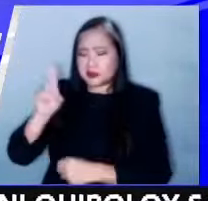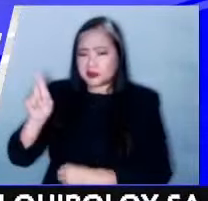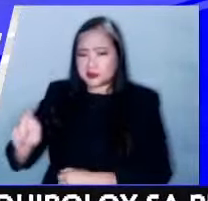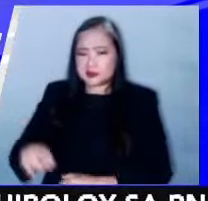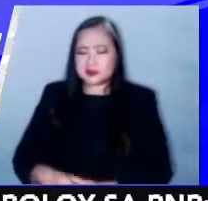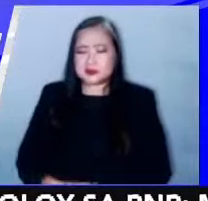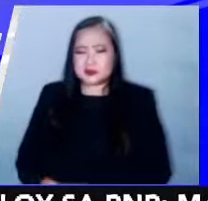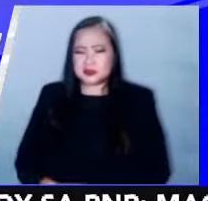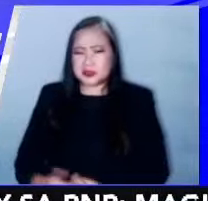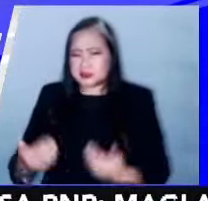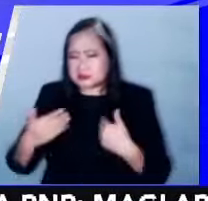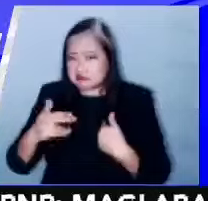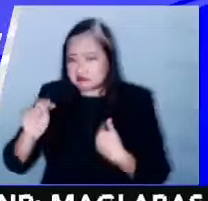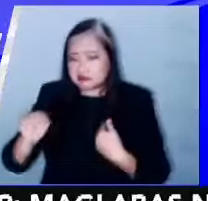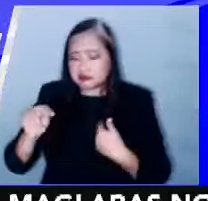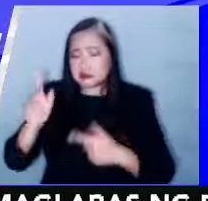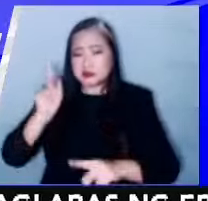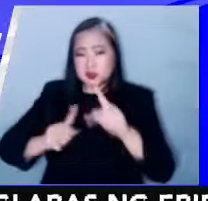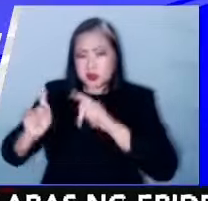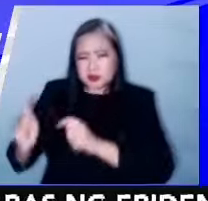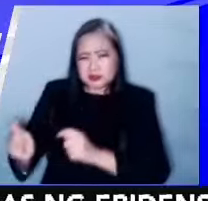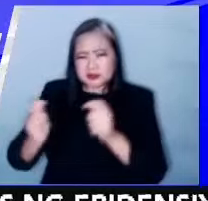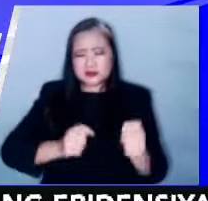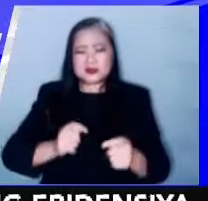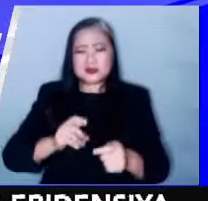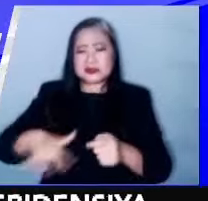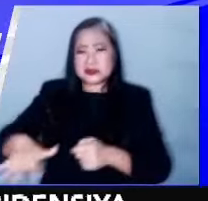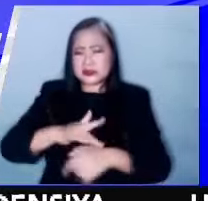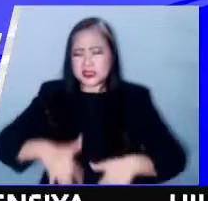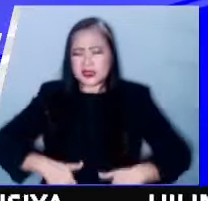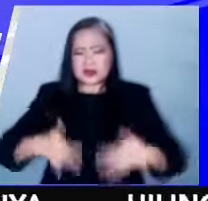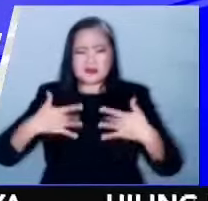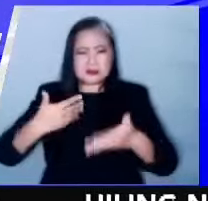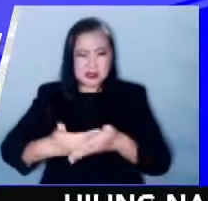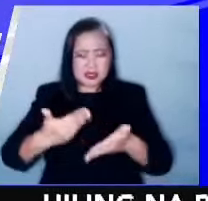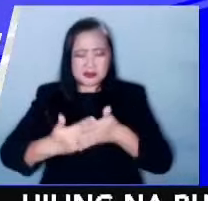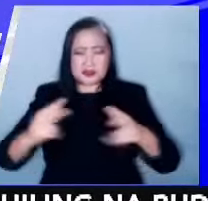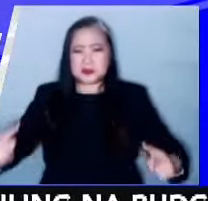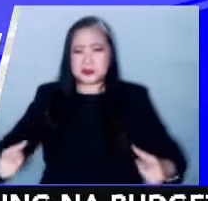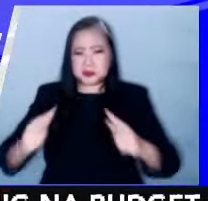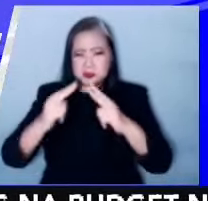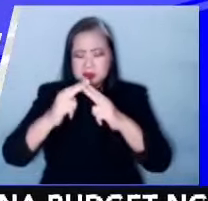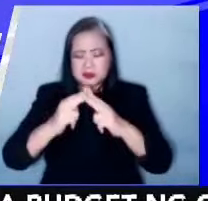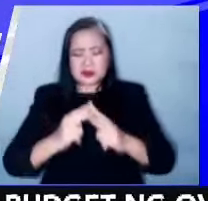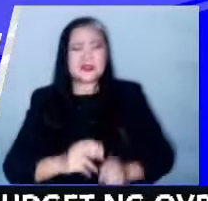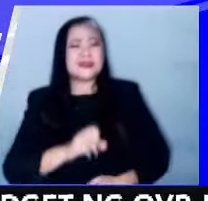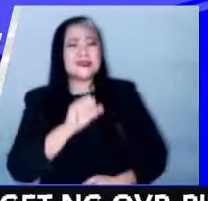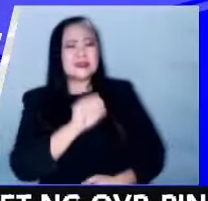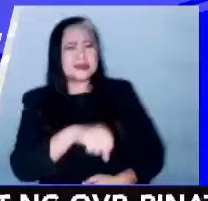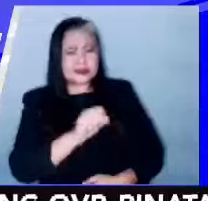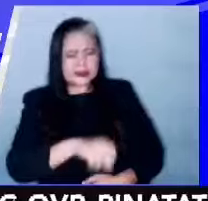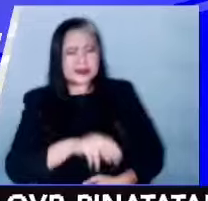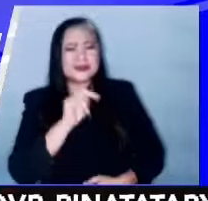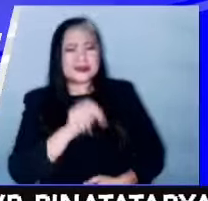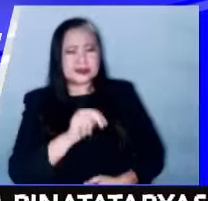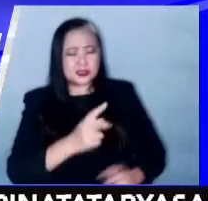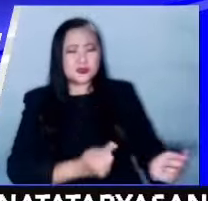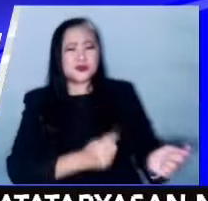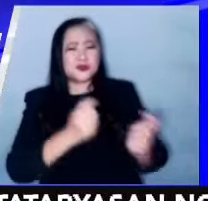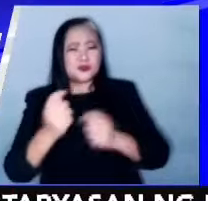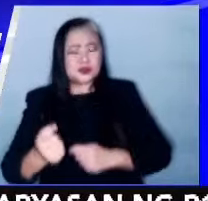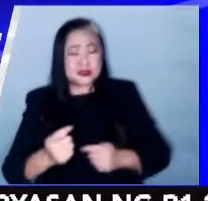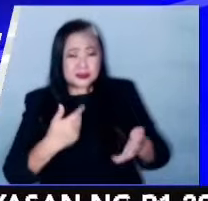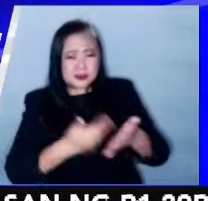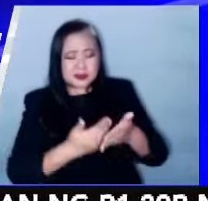lumikas na mga nakatira sa paligid ng bulkan Yes kailangan naman po talagaang lumikas lalo na yung mga nakatira within the 4